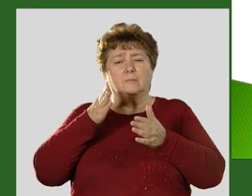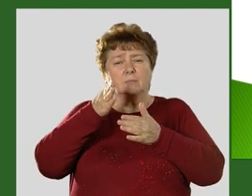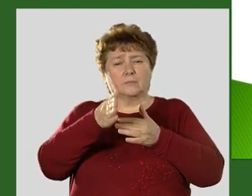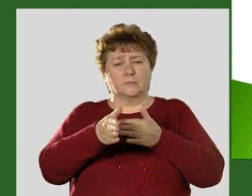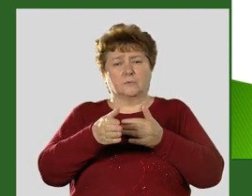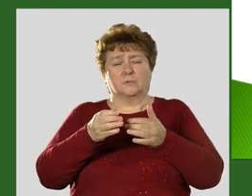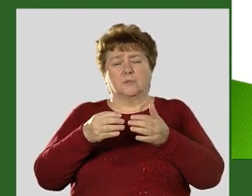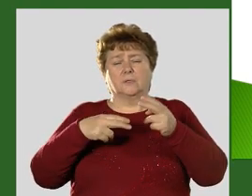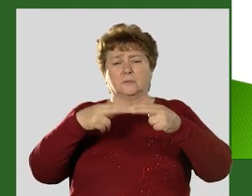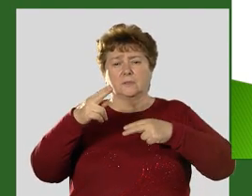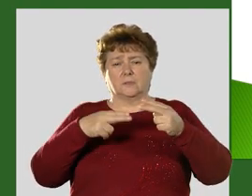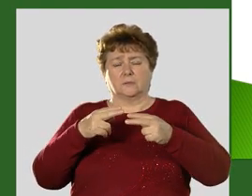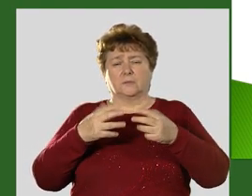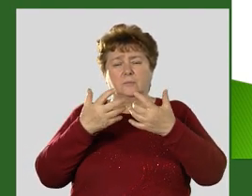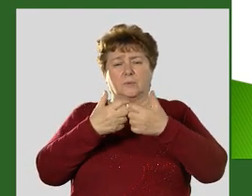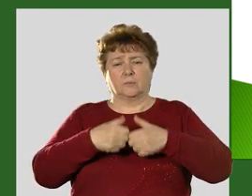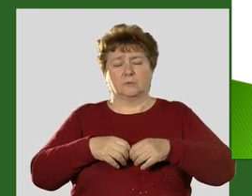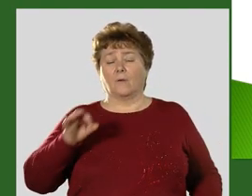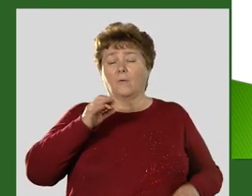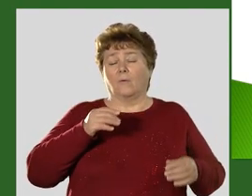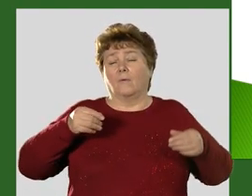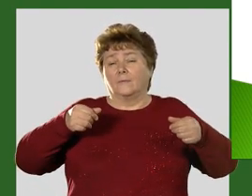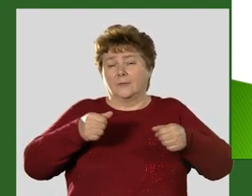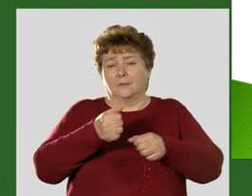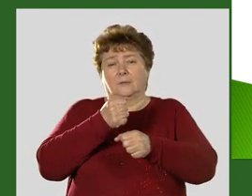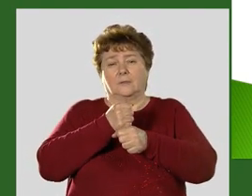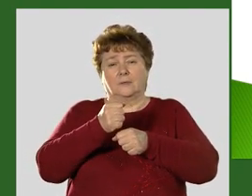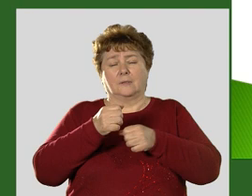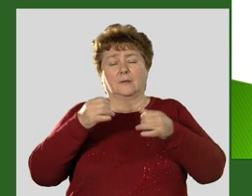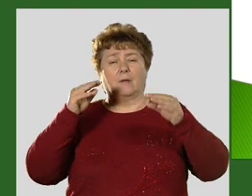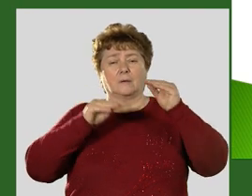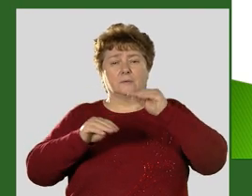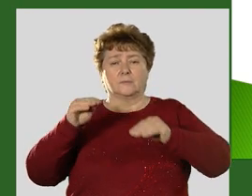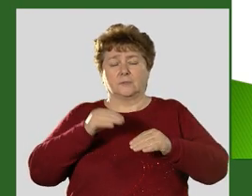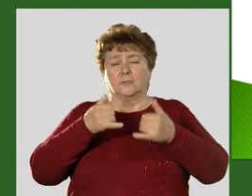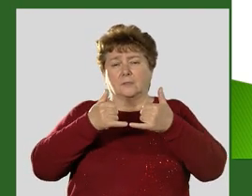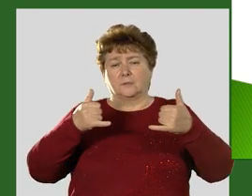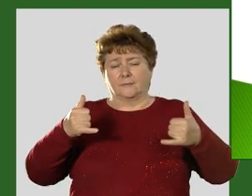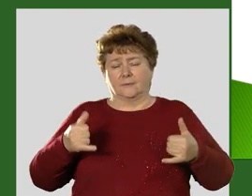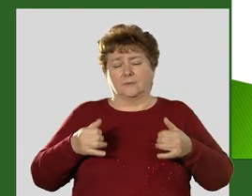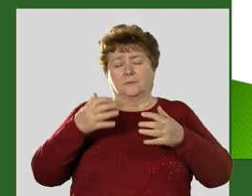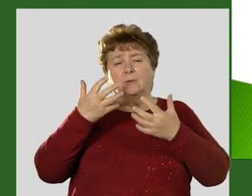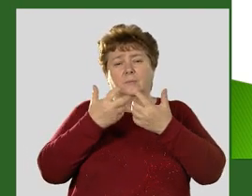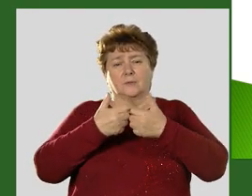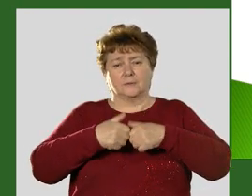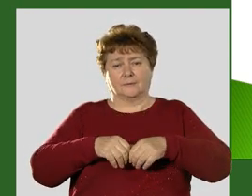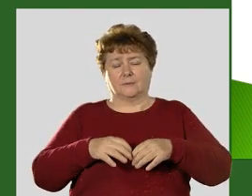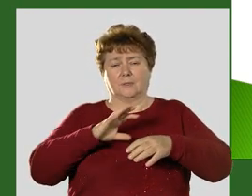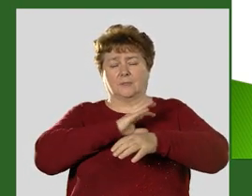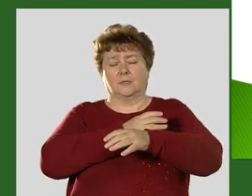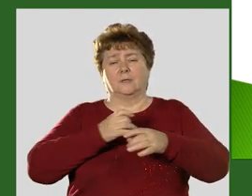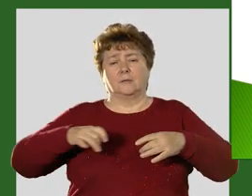является строительно-промышленный комплекс. Он оказывает влияние на размещение и развитие производительных